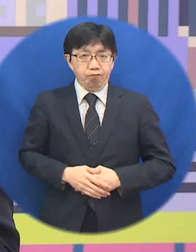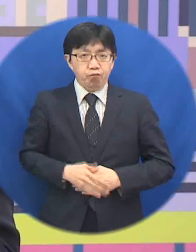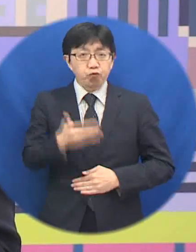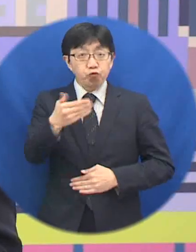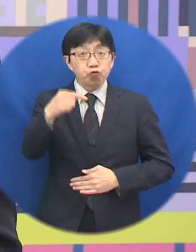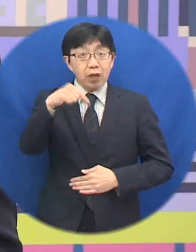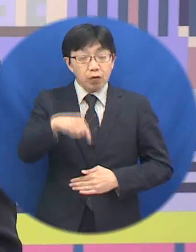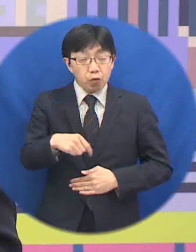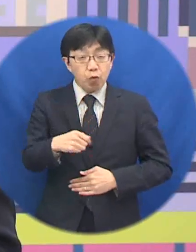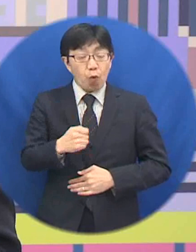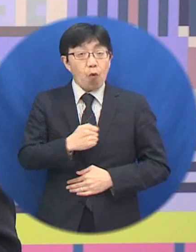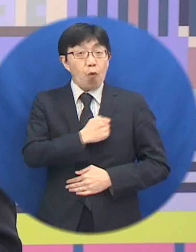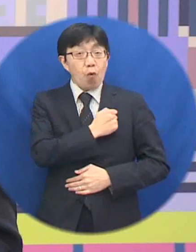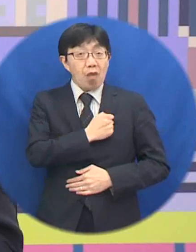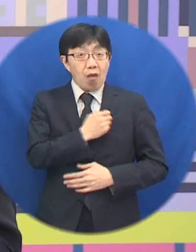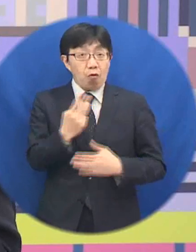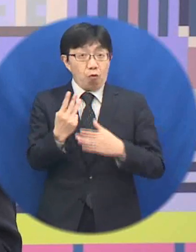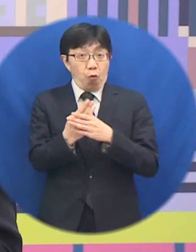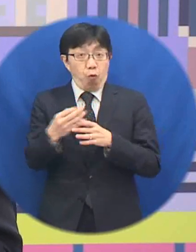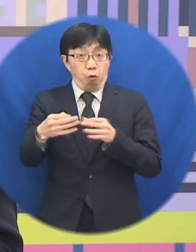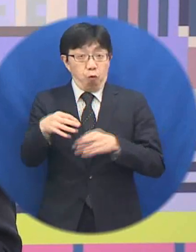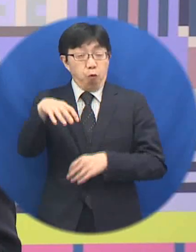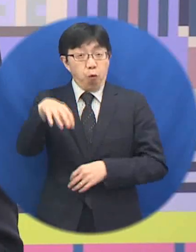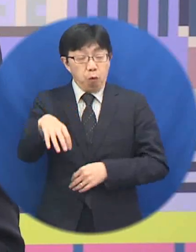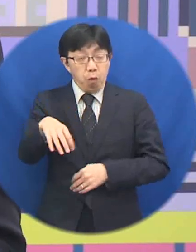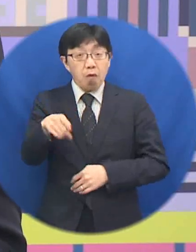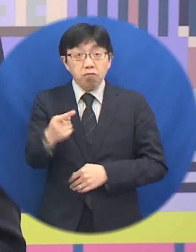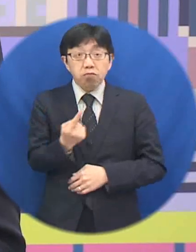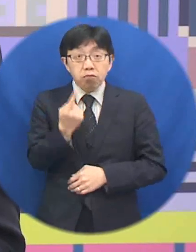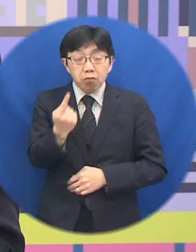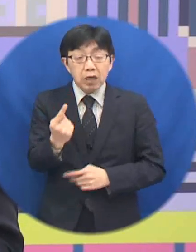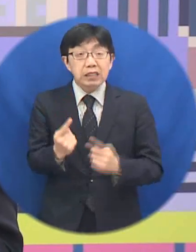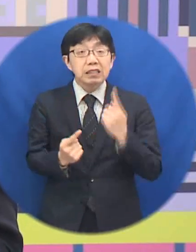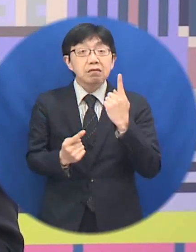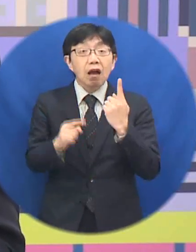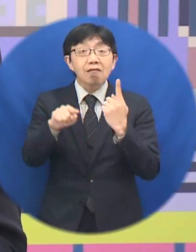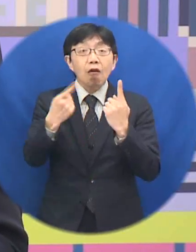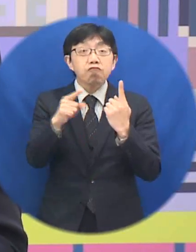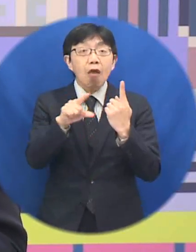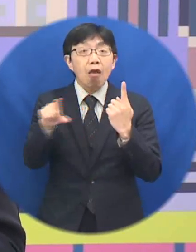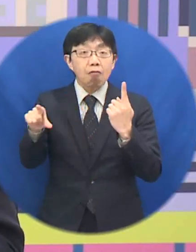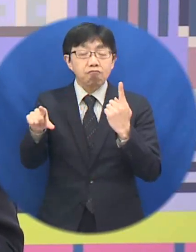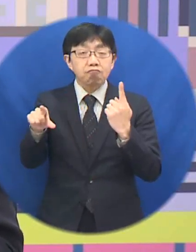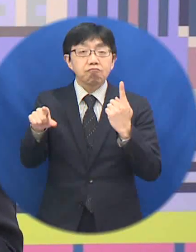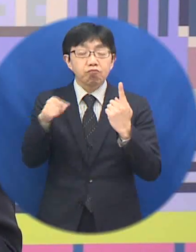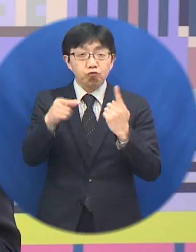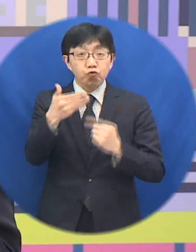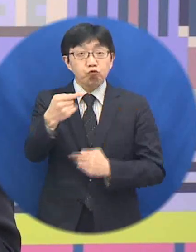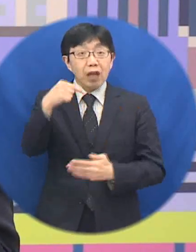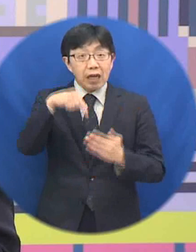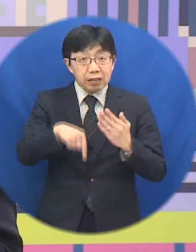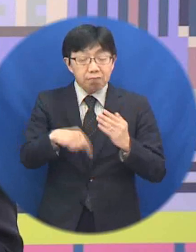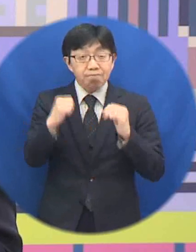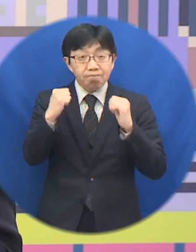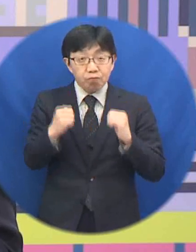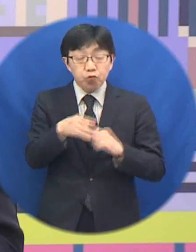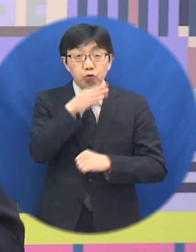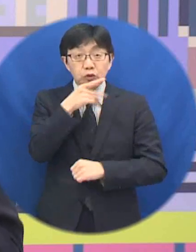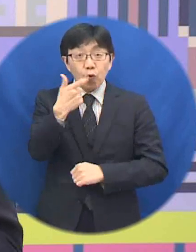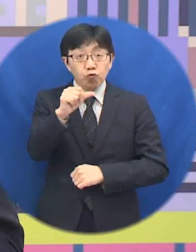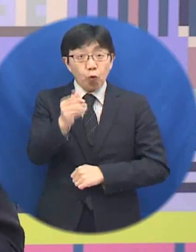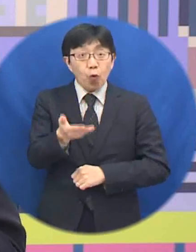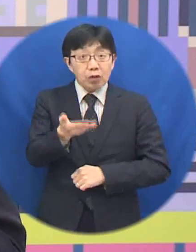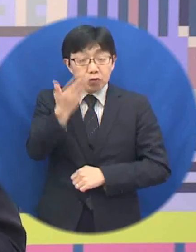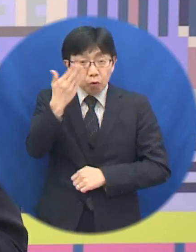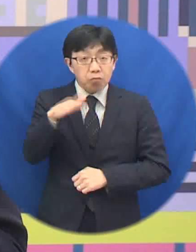内のですね、銭湯で1回100円で利用できるカードになっていまして、区内在住の65歳以上の方はどなた